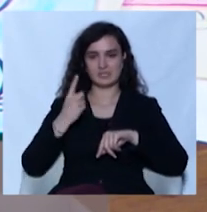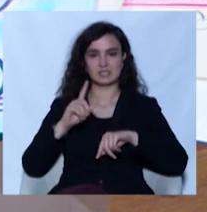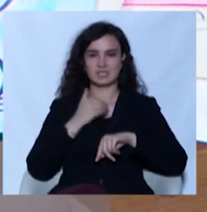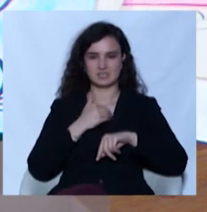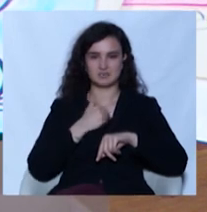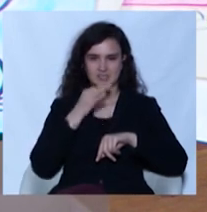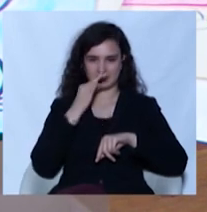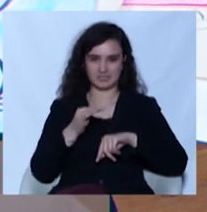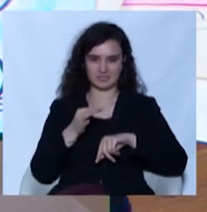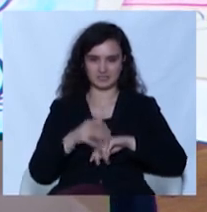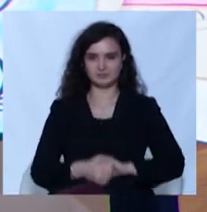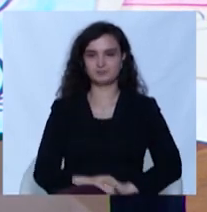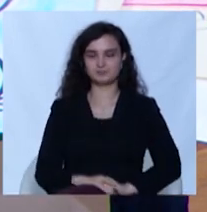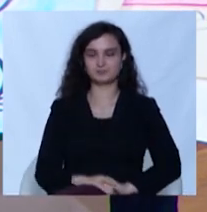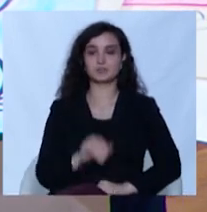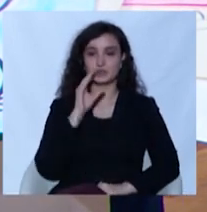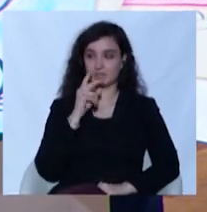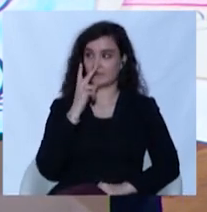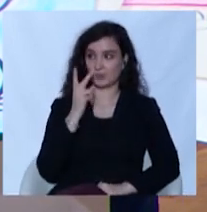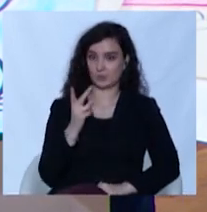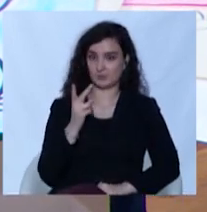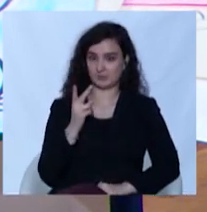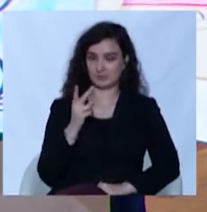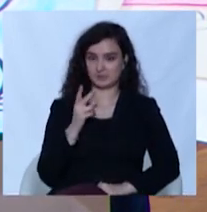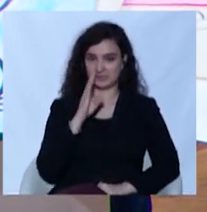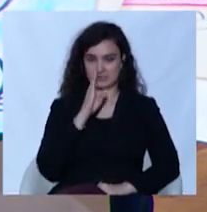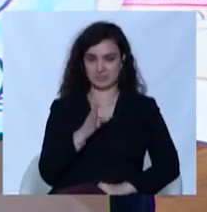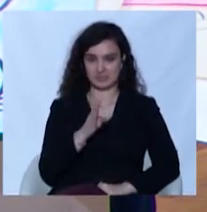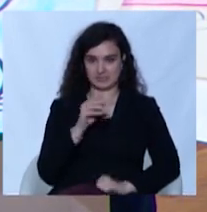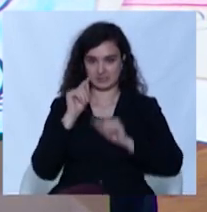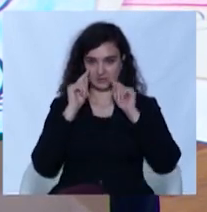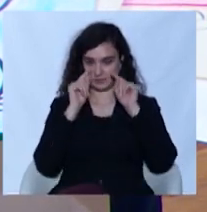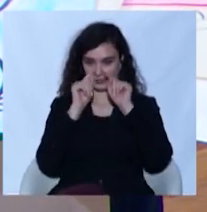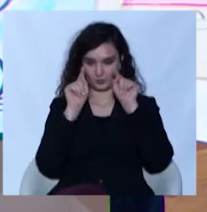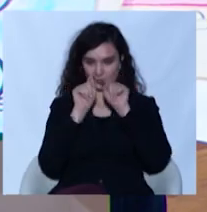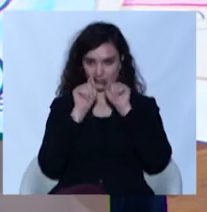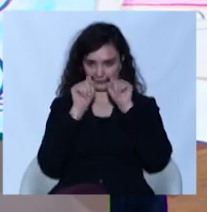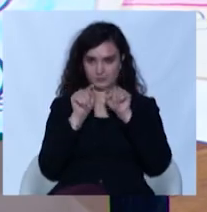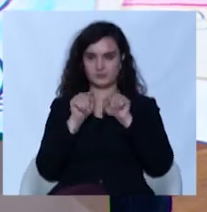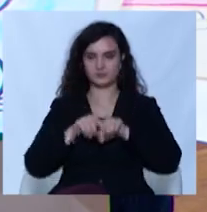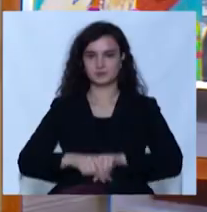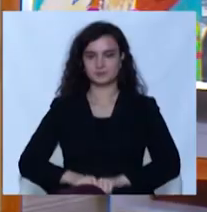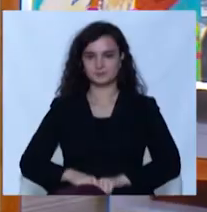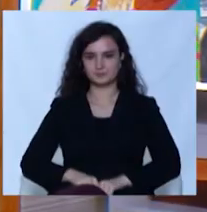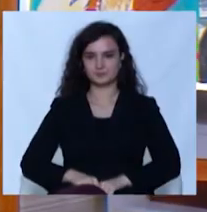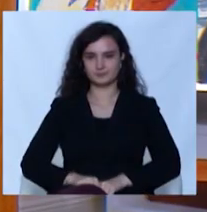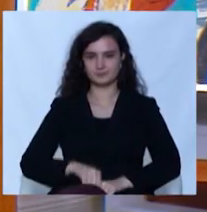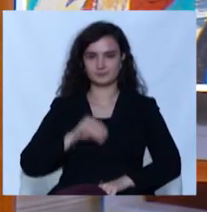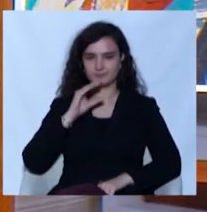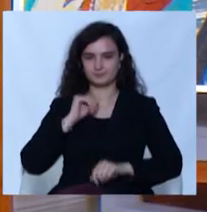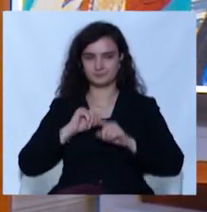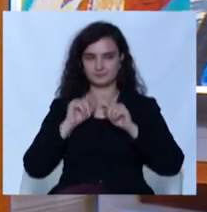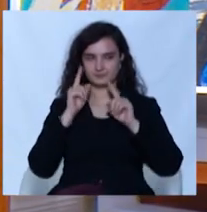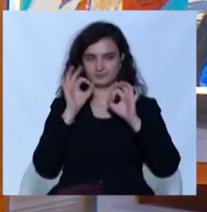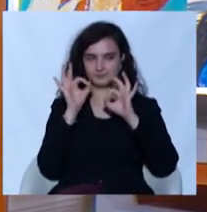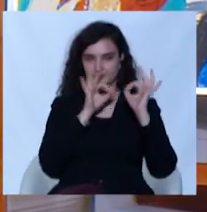მინდა გითხრათ. როცა ვიყურებით წინ, ერთად შუაში გვაქვს თვალები, როცა გვერდზე ვიყურებით